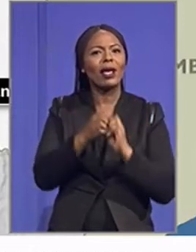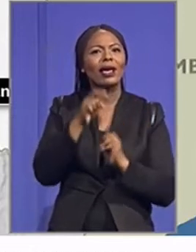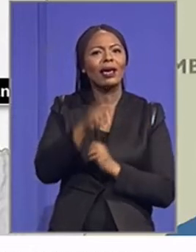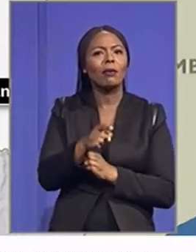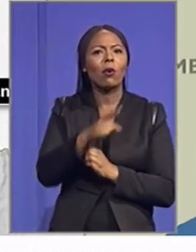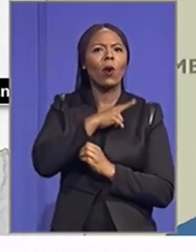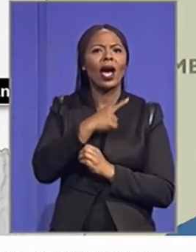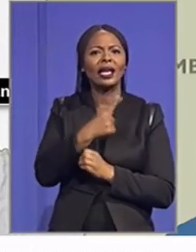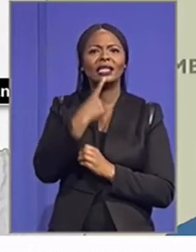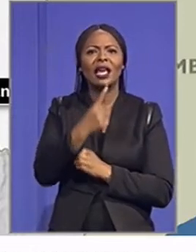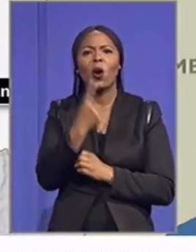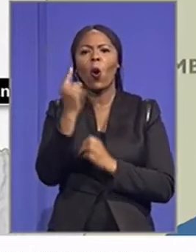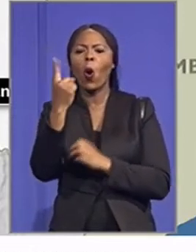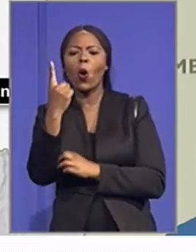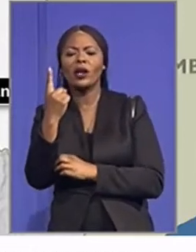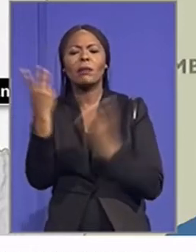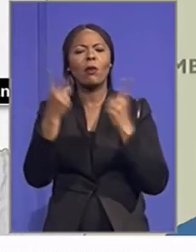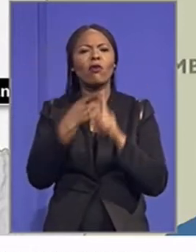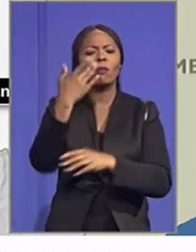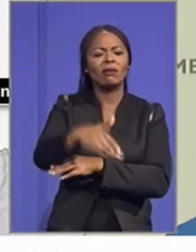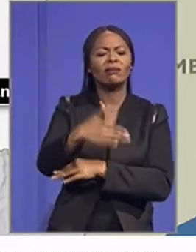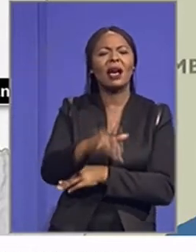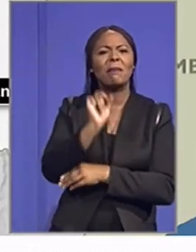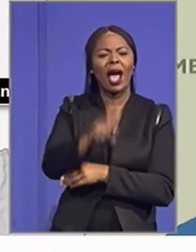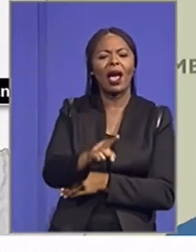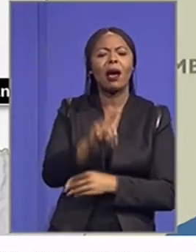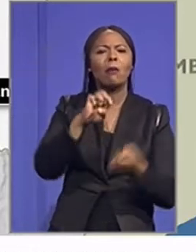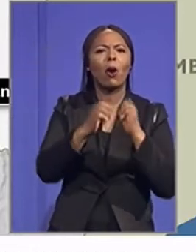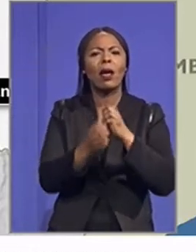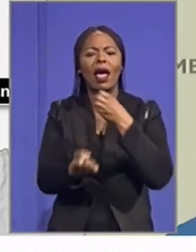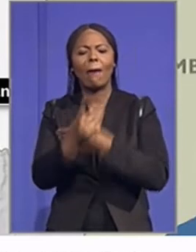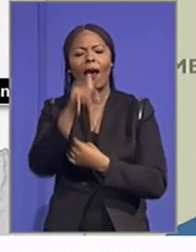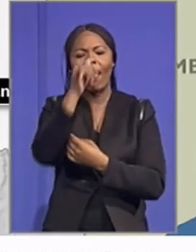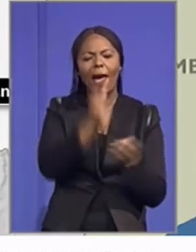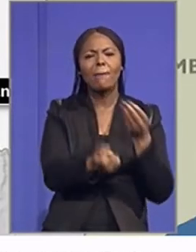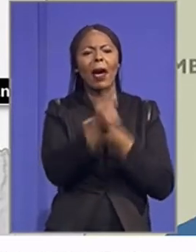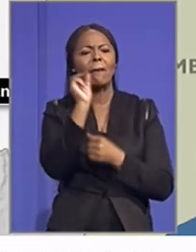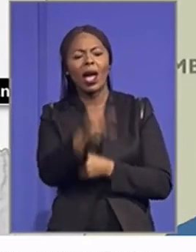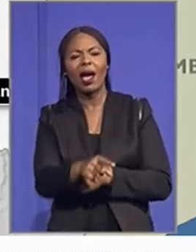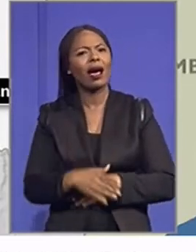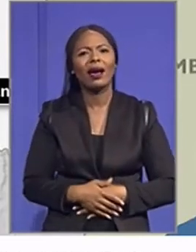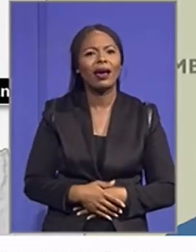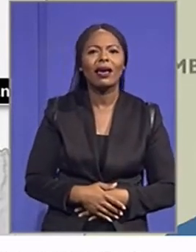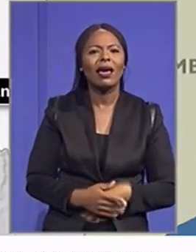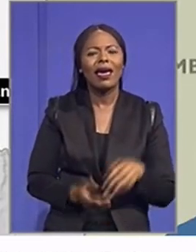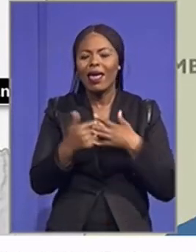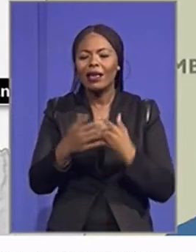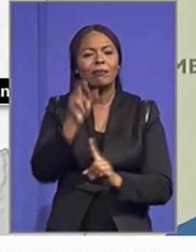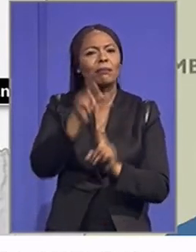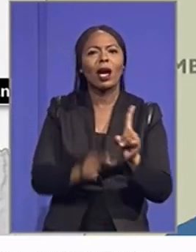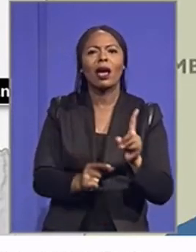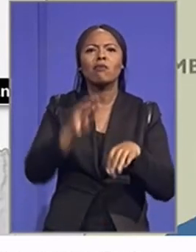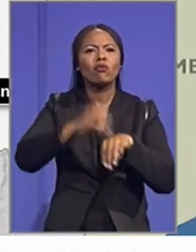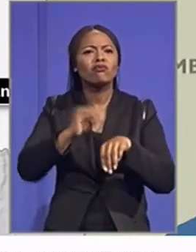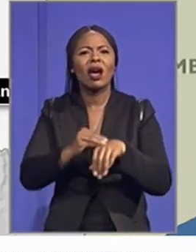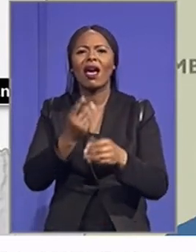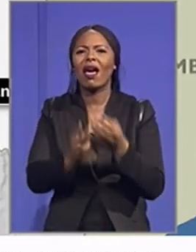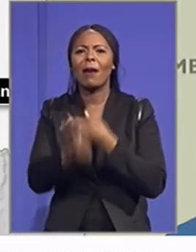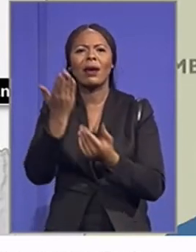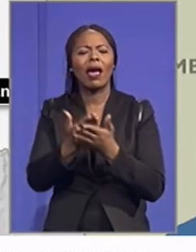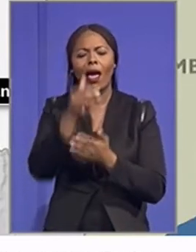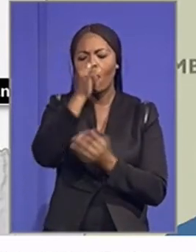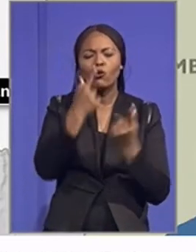montle o mong le mongwe a bila mo Afrika o tlo a tseba hantle gore mathata a re lebaneng le ona go tlhokega ha mesebetsi jalo ke mathata a le